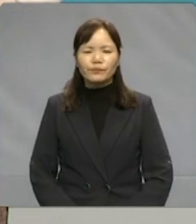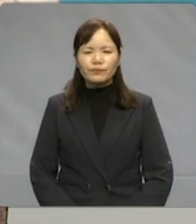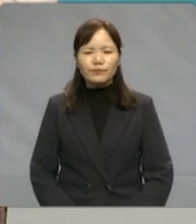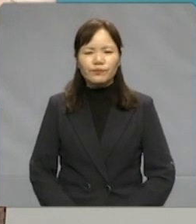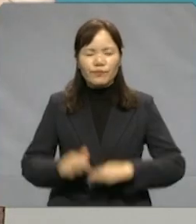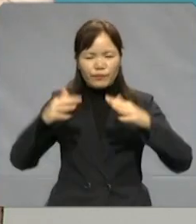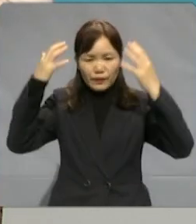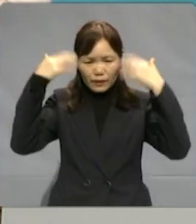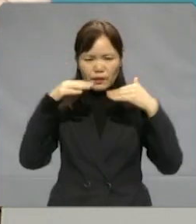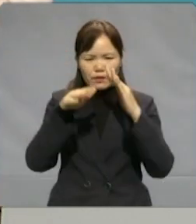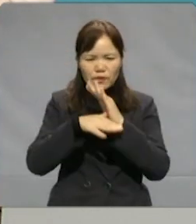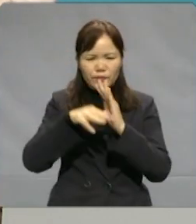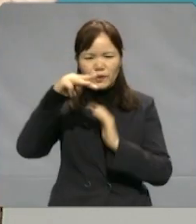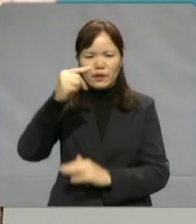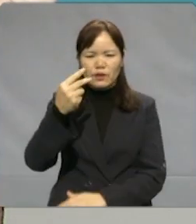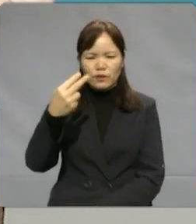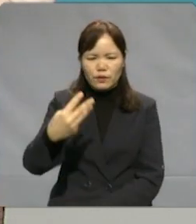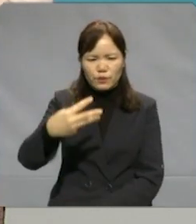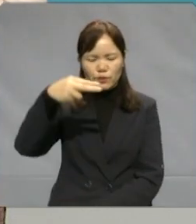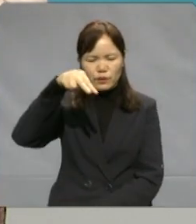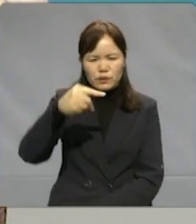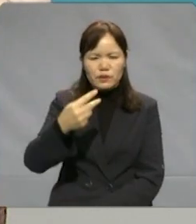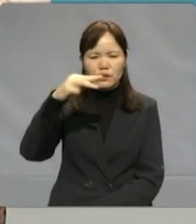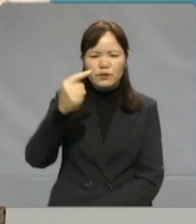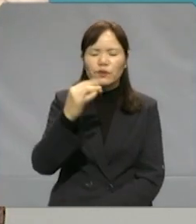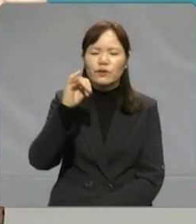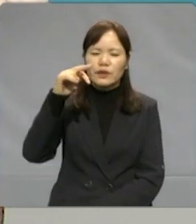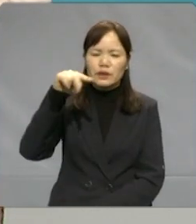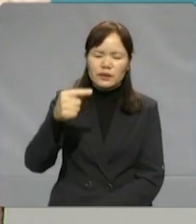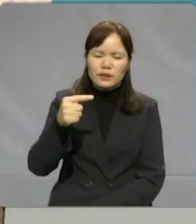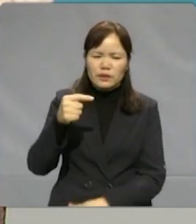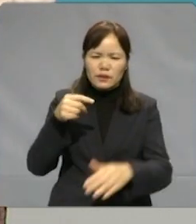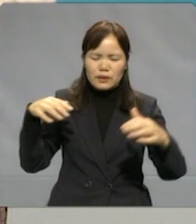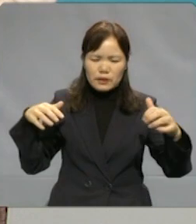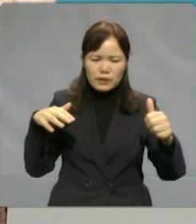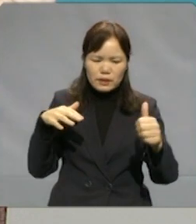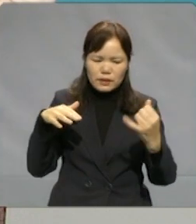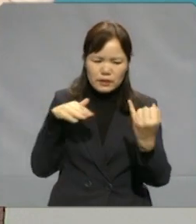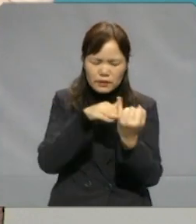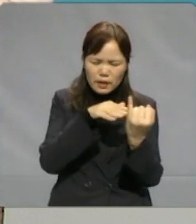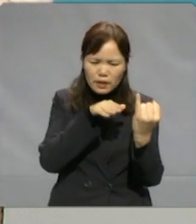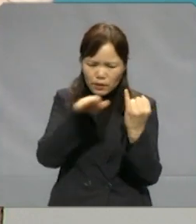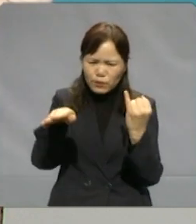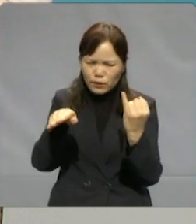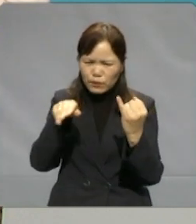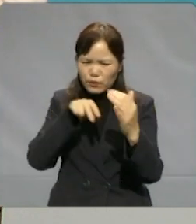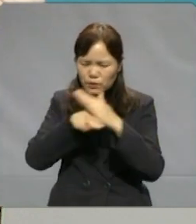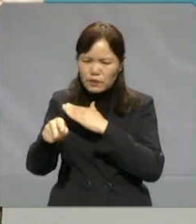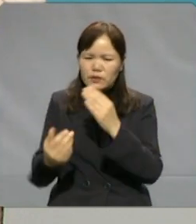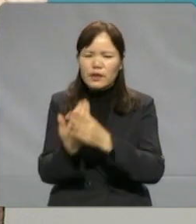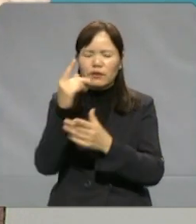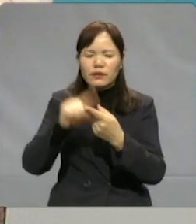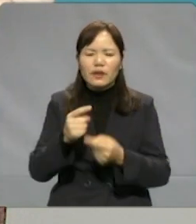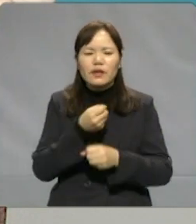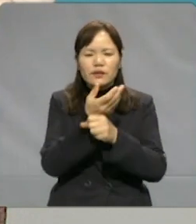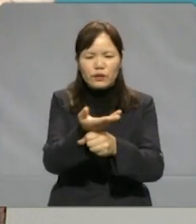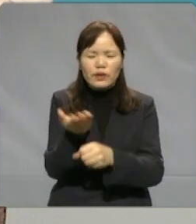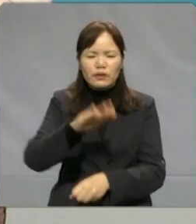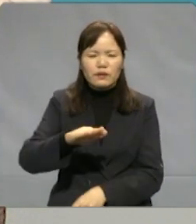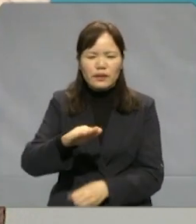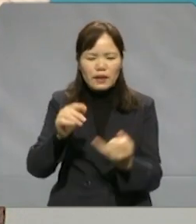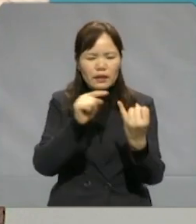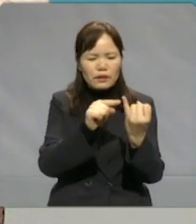올 여름 이른바 롤스로이스 뺑소니 사건을 전해드렸는데요. 차량에 치여 중태에 빠졌던 20대 여성이 결국 닷새